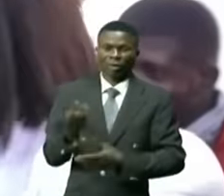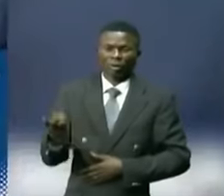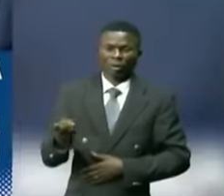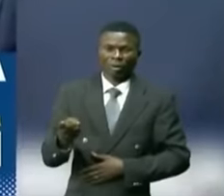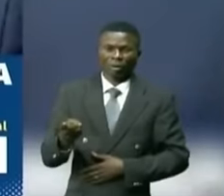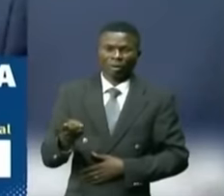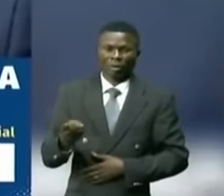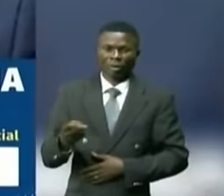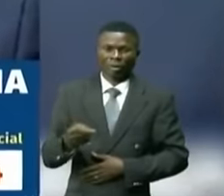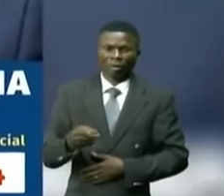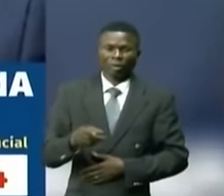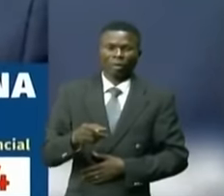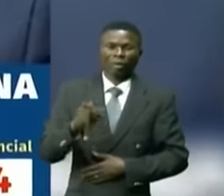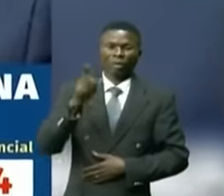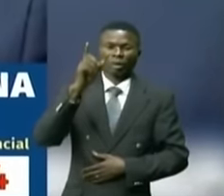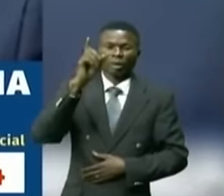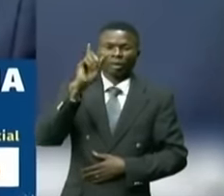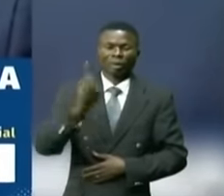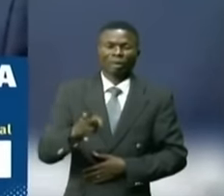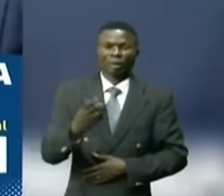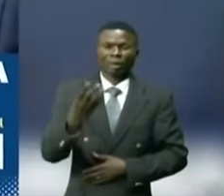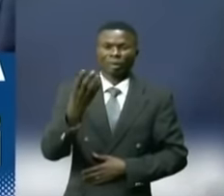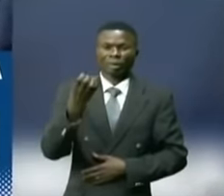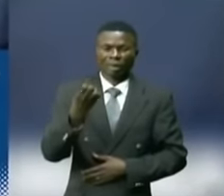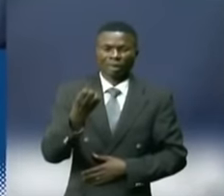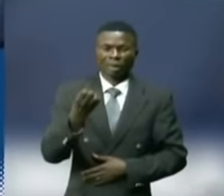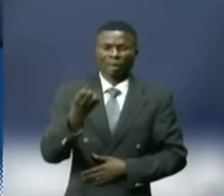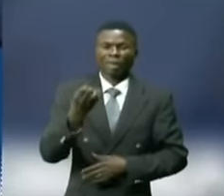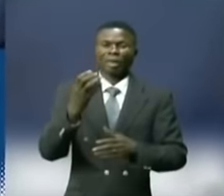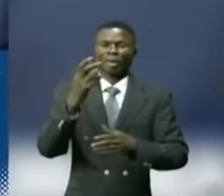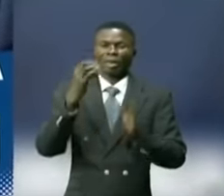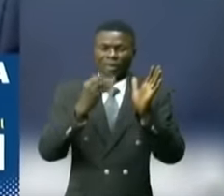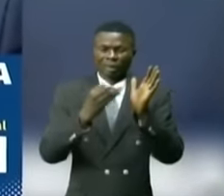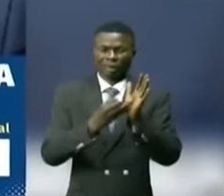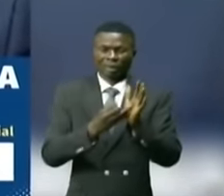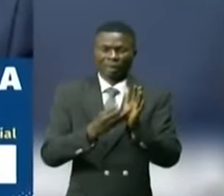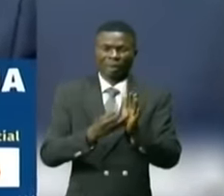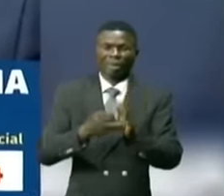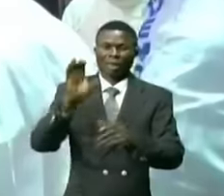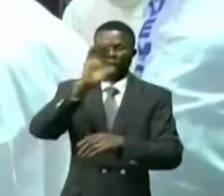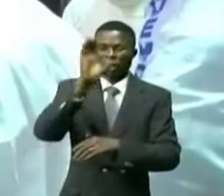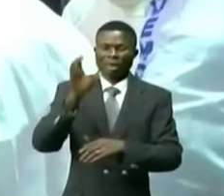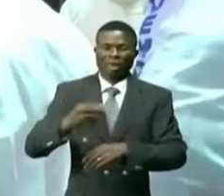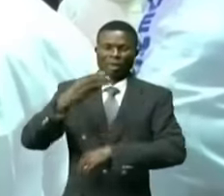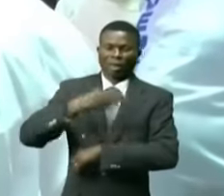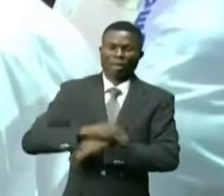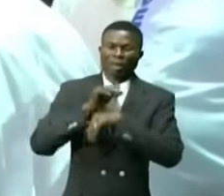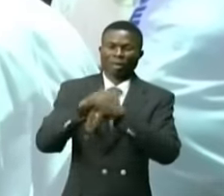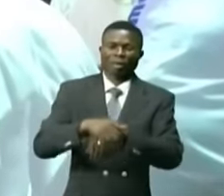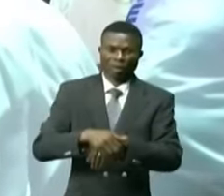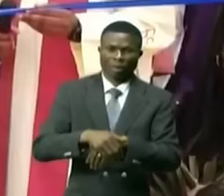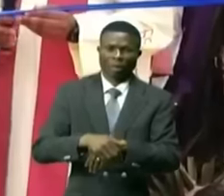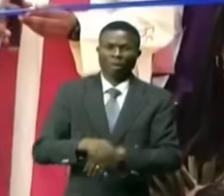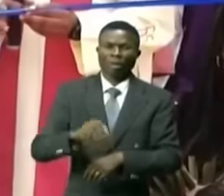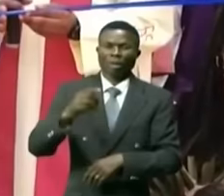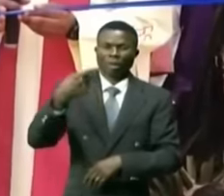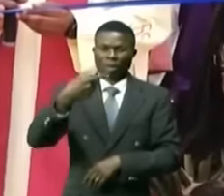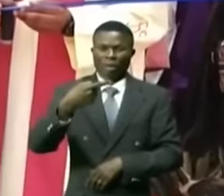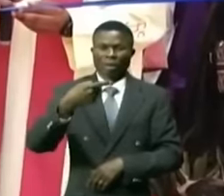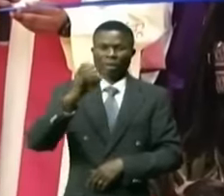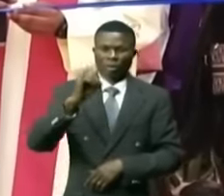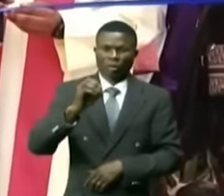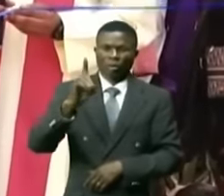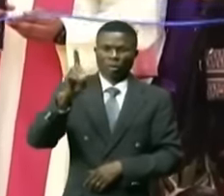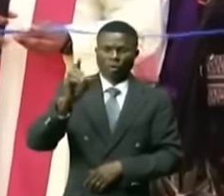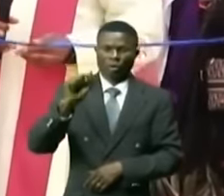le 247 de Moamba et 74 lui métiers Godard Motemona a d'abord participé à la messe avant de procéder